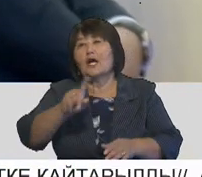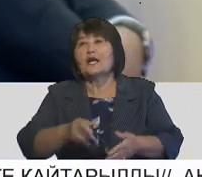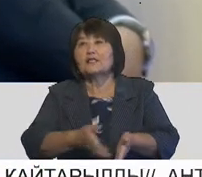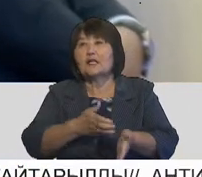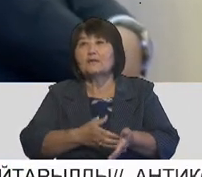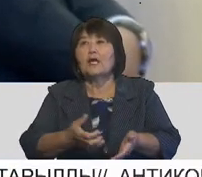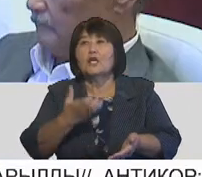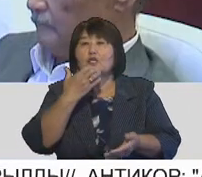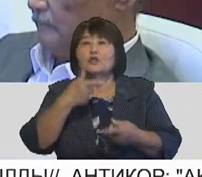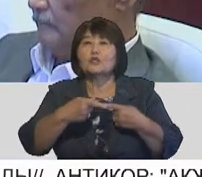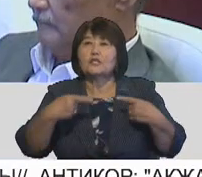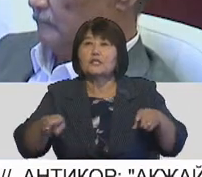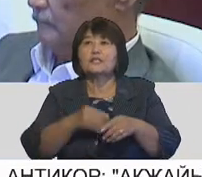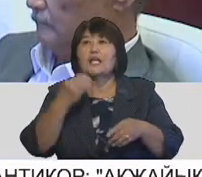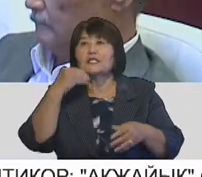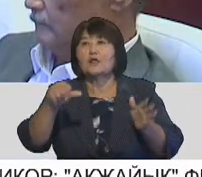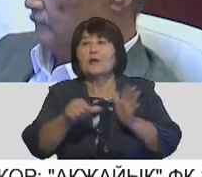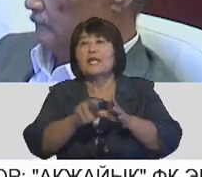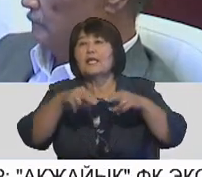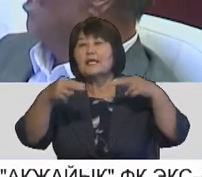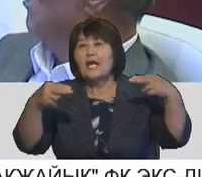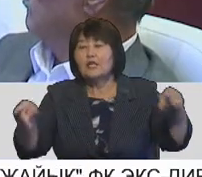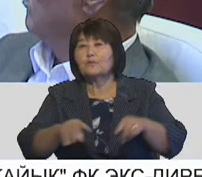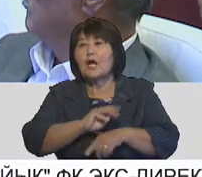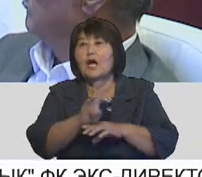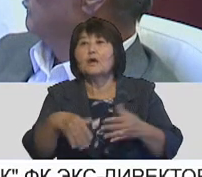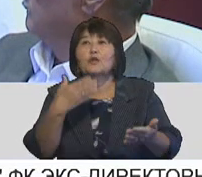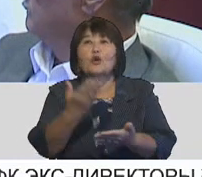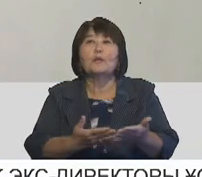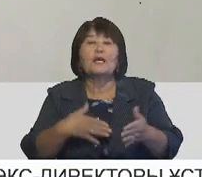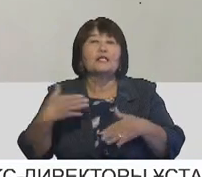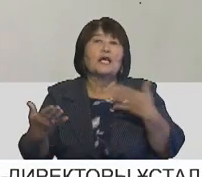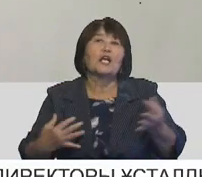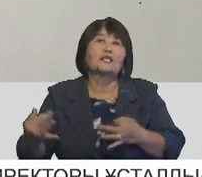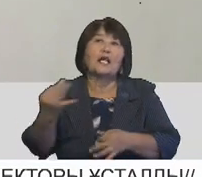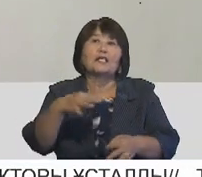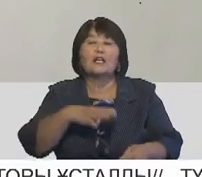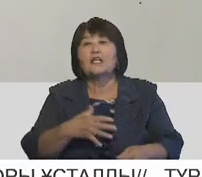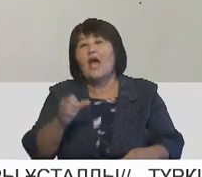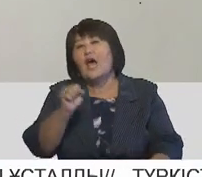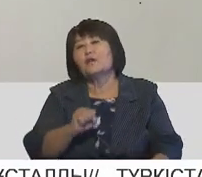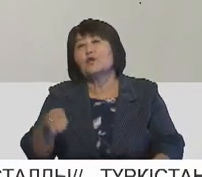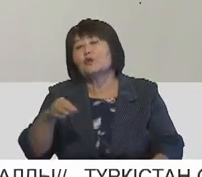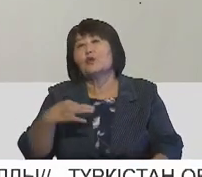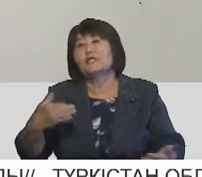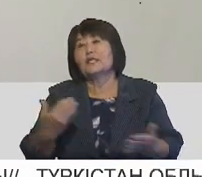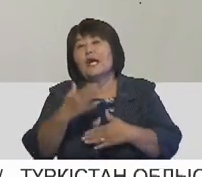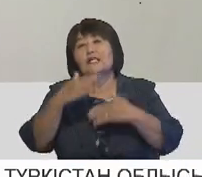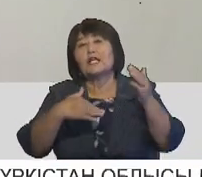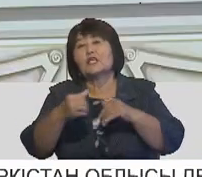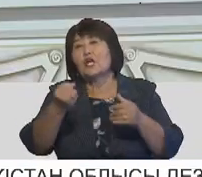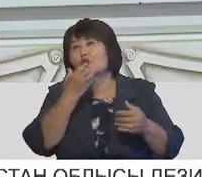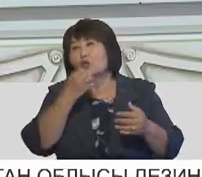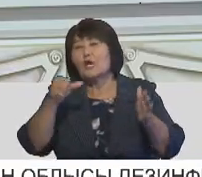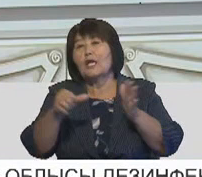жылу желілерінің жай-күйі және сапалы электр энергиясымен қамту мәселелері жан-жақты талқыланды. Әлібек Жұмабекұлы, жаңадан салынып жатқан жылу